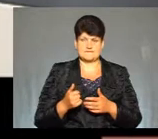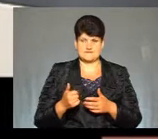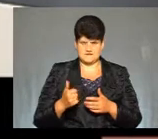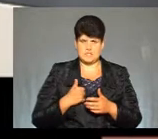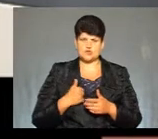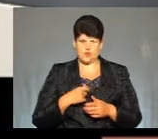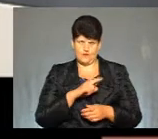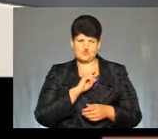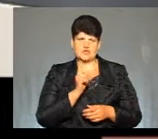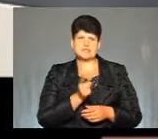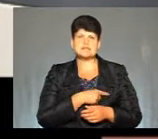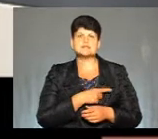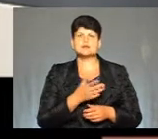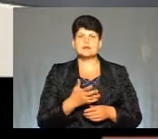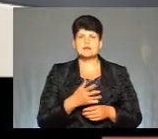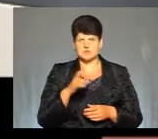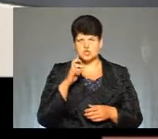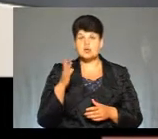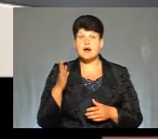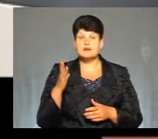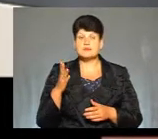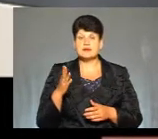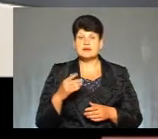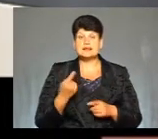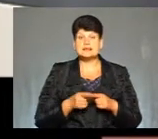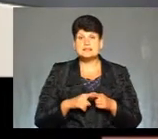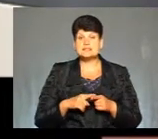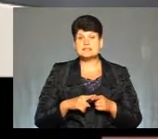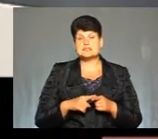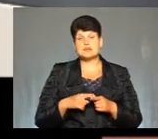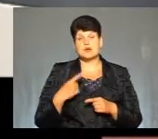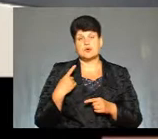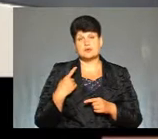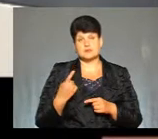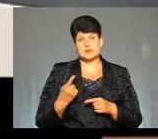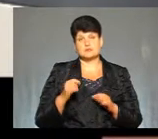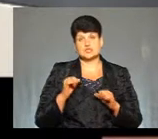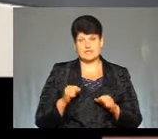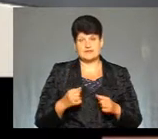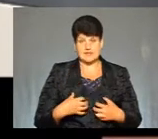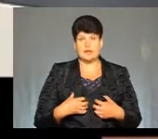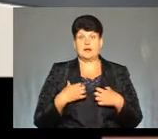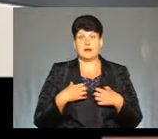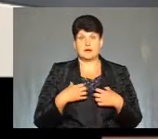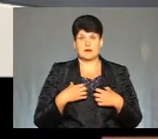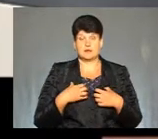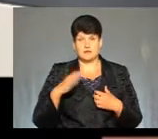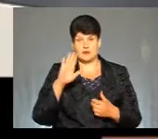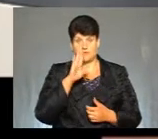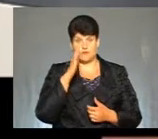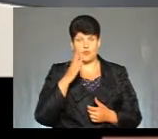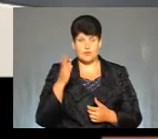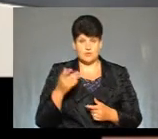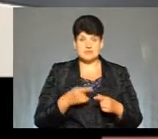її міці. З іншого боку, це один із елементів налякати супротивника. І